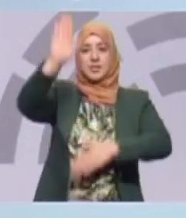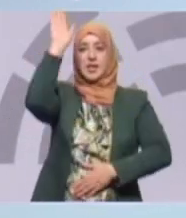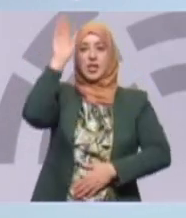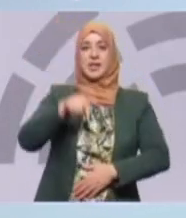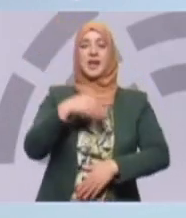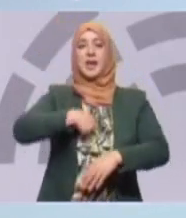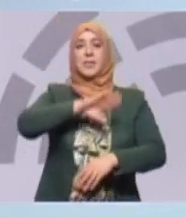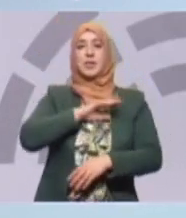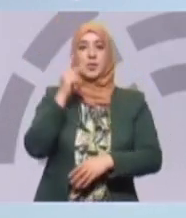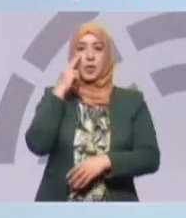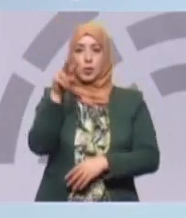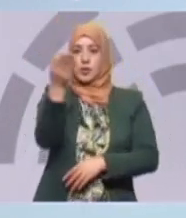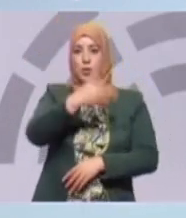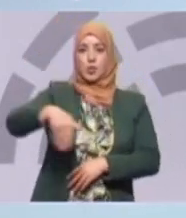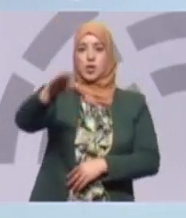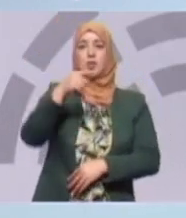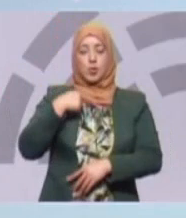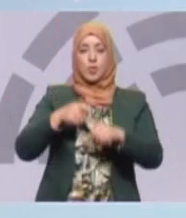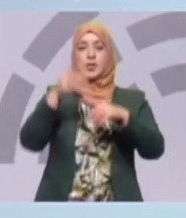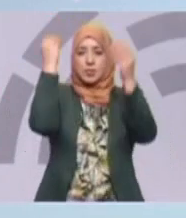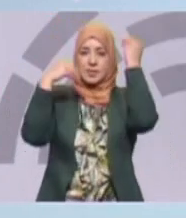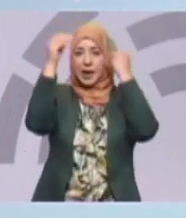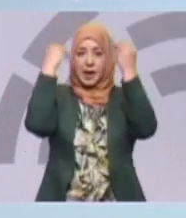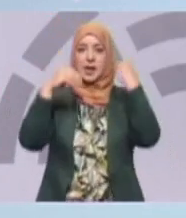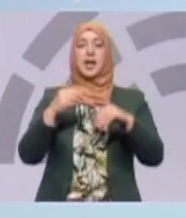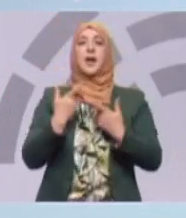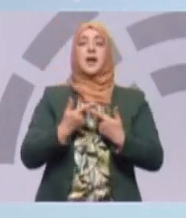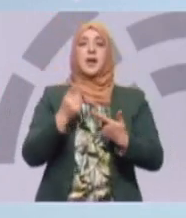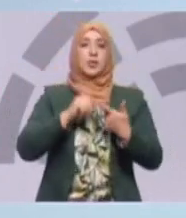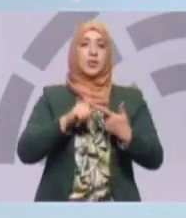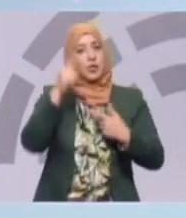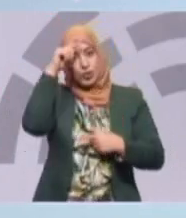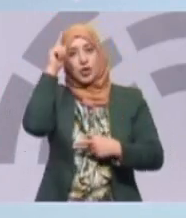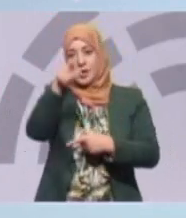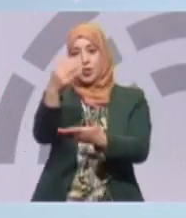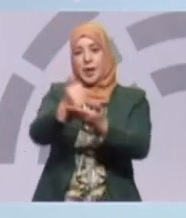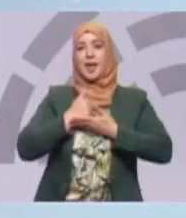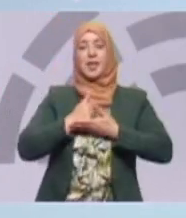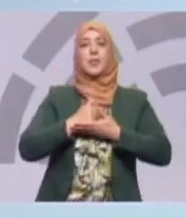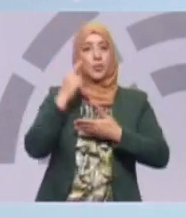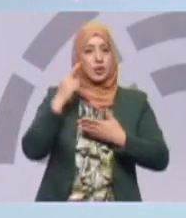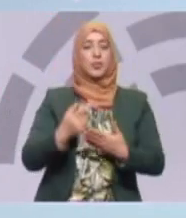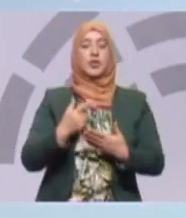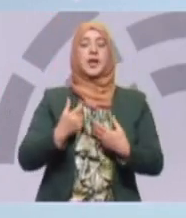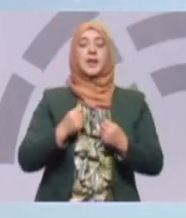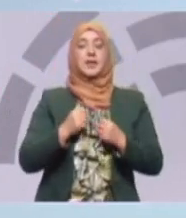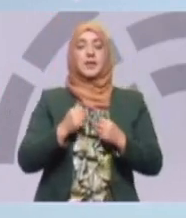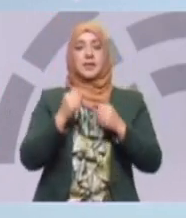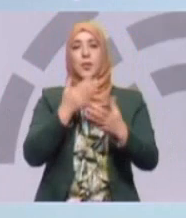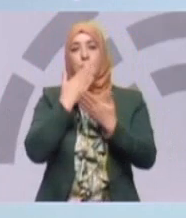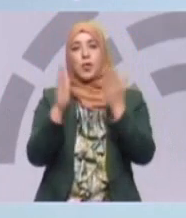لان لدي رؤيه للبلاد والتجربه في اداره الشان العام بفضل دعمكم مساندتكم لاكون في مستوى